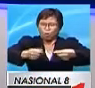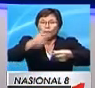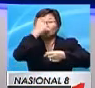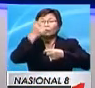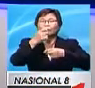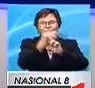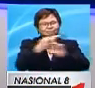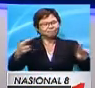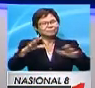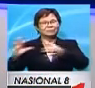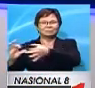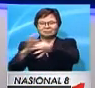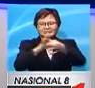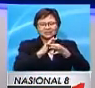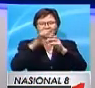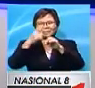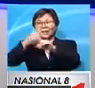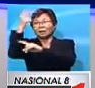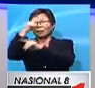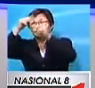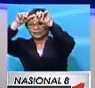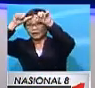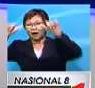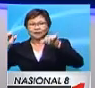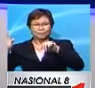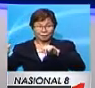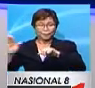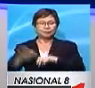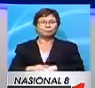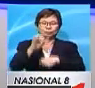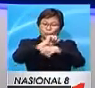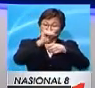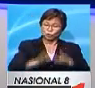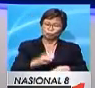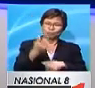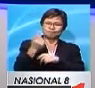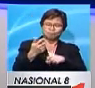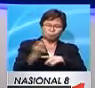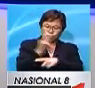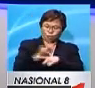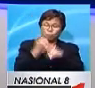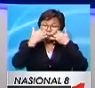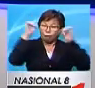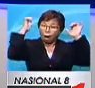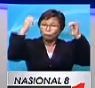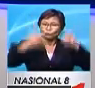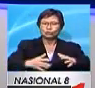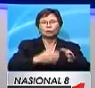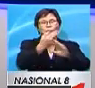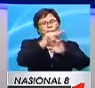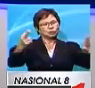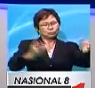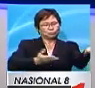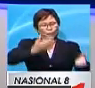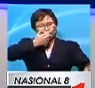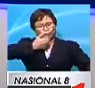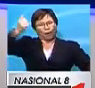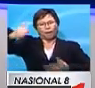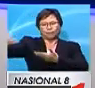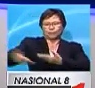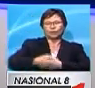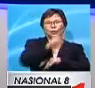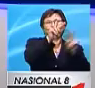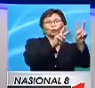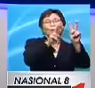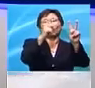persiapan dan kerjasama daripada Kerajaan Arab Saudi para petugas yang terlatih juga siap sedia untuk memberikan khidmat terbaik menyambut